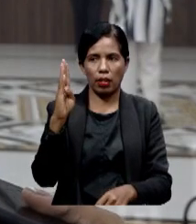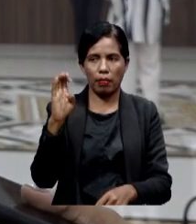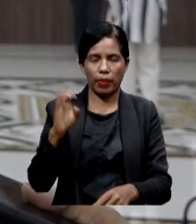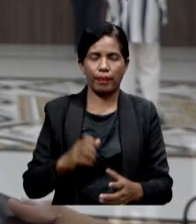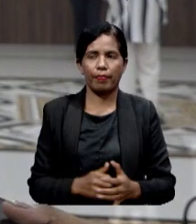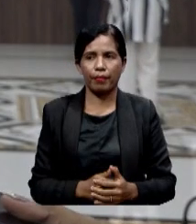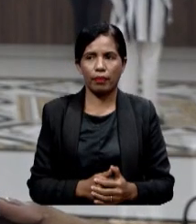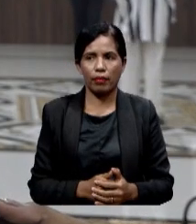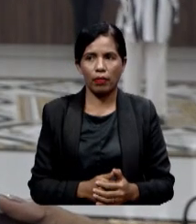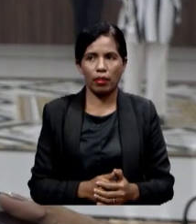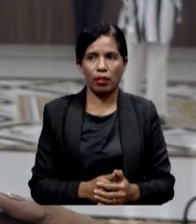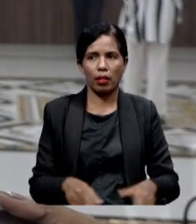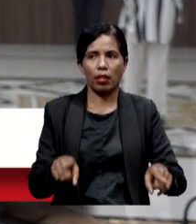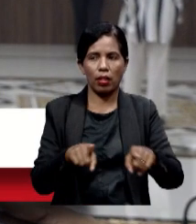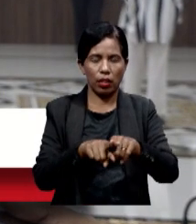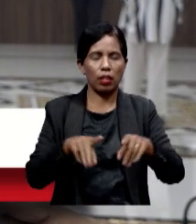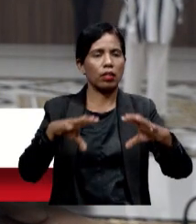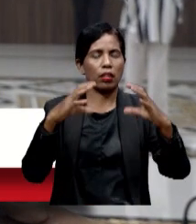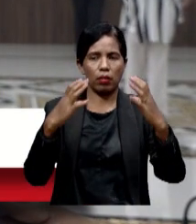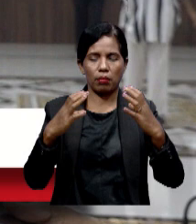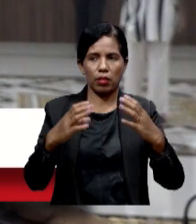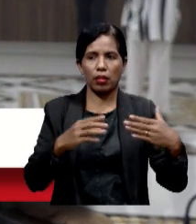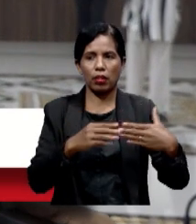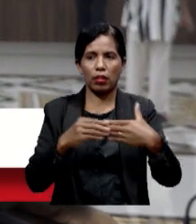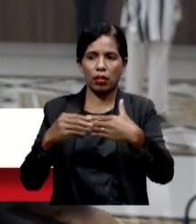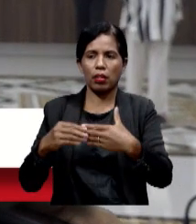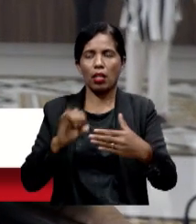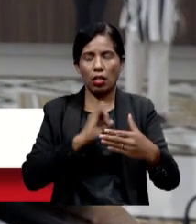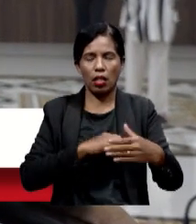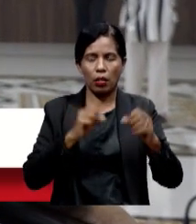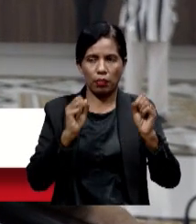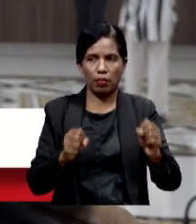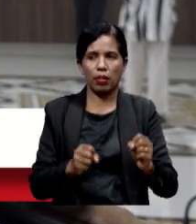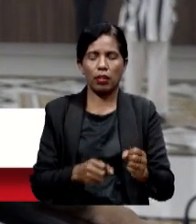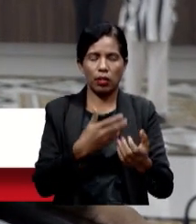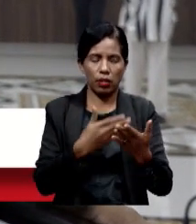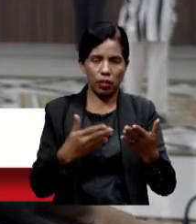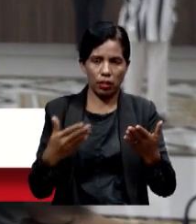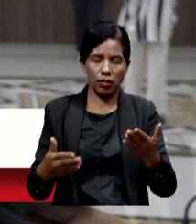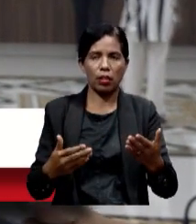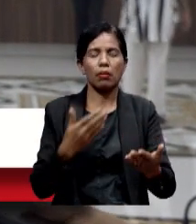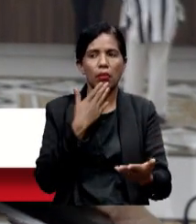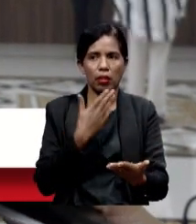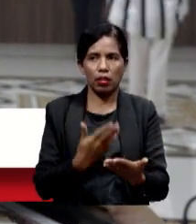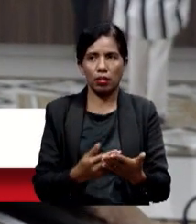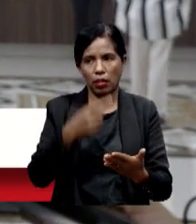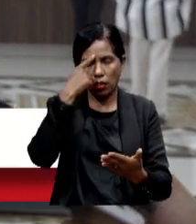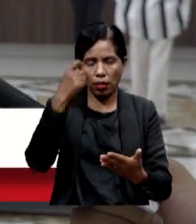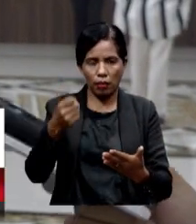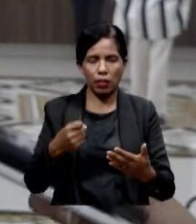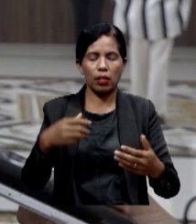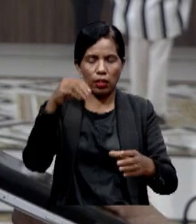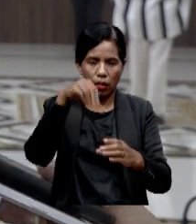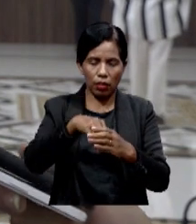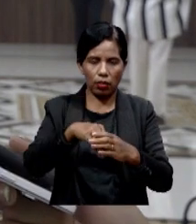ne nasa koordinator Israel hau bele garanti kata kasa san ehin kondisan istiak. Tamba iha umalaran